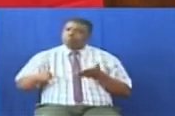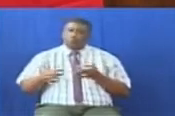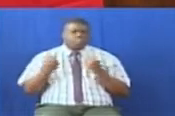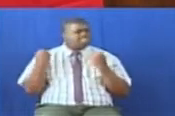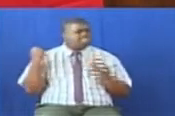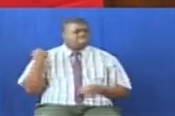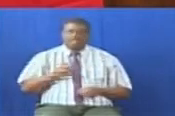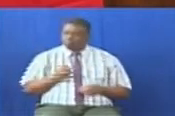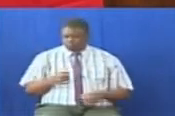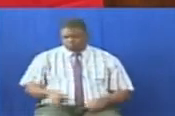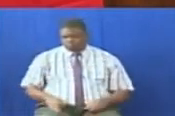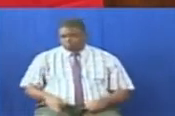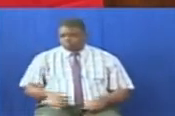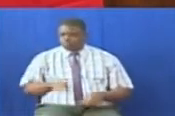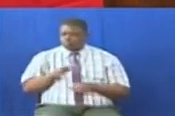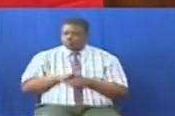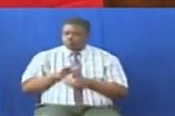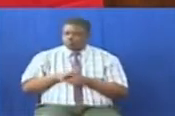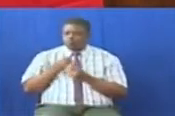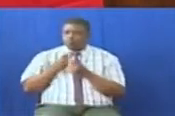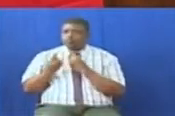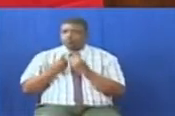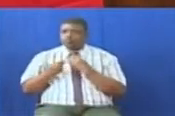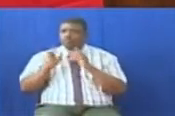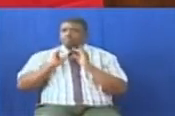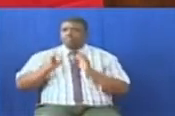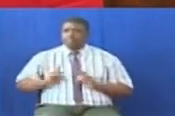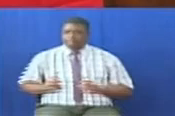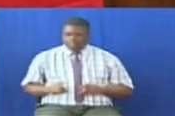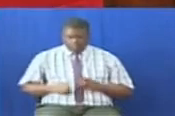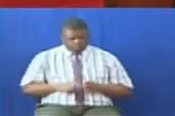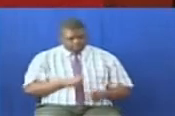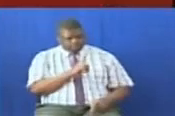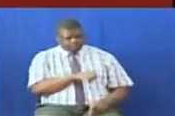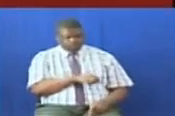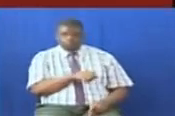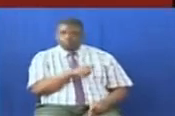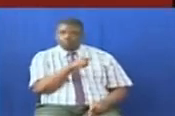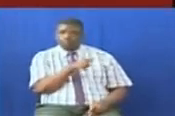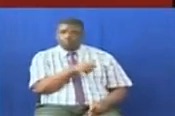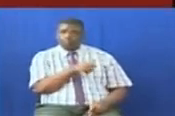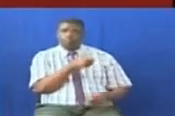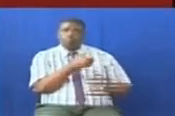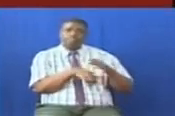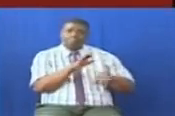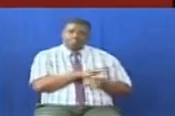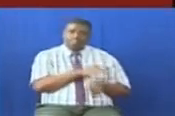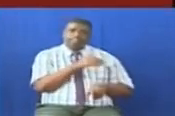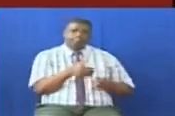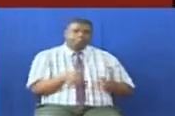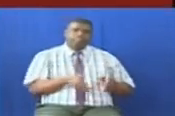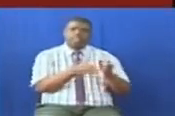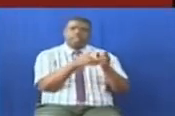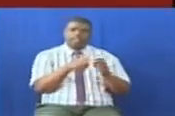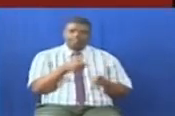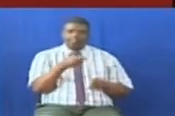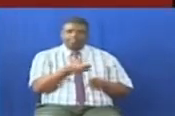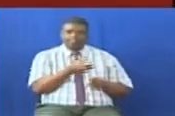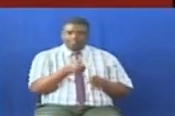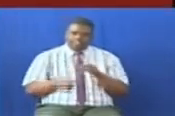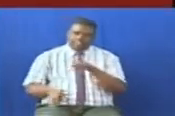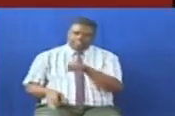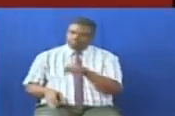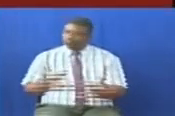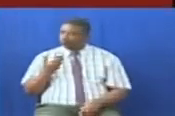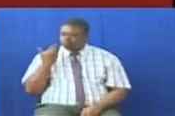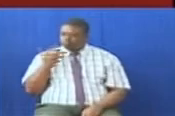sana. Wengi wameongelea eneo la madiwani, lakini kuna watu wenye viti wa mitaa, wenye viti wa vijiji na vitongoji, Mheshimiwa Naibu Spika, ni watu